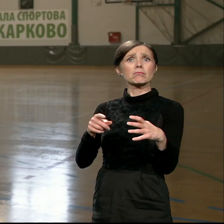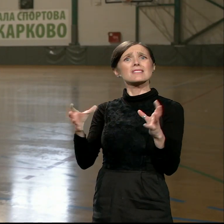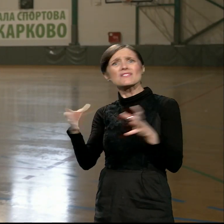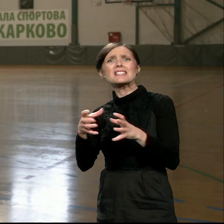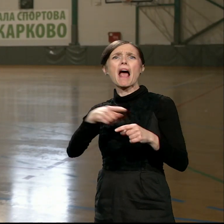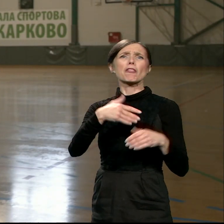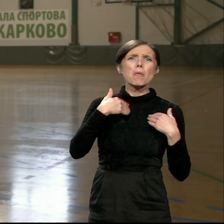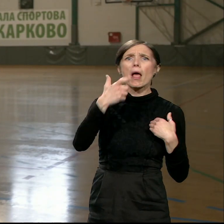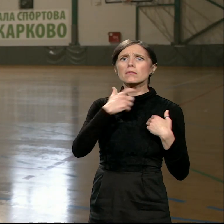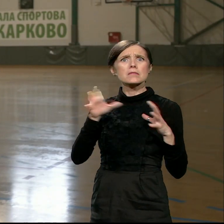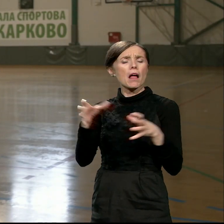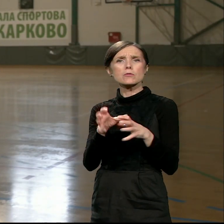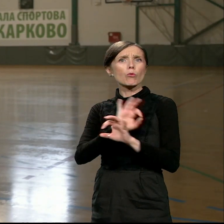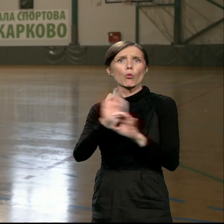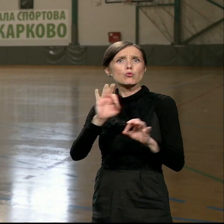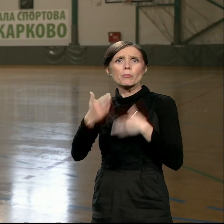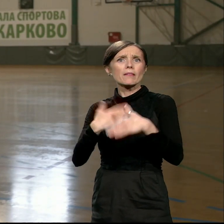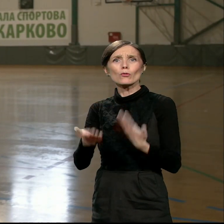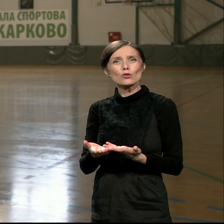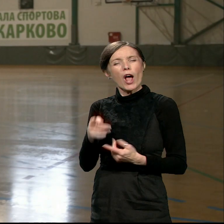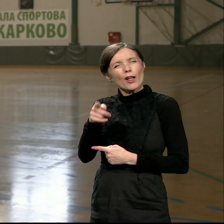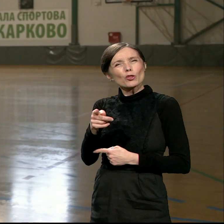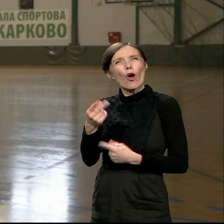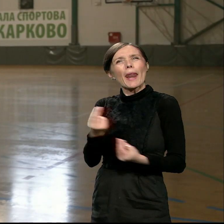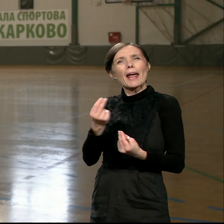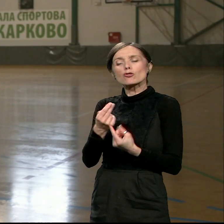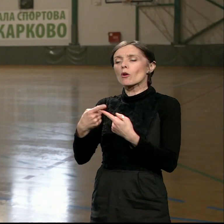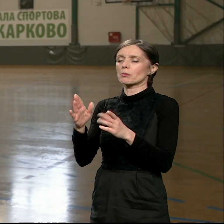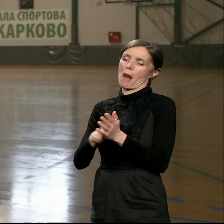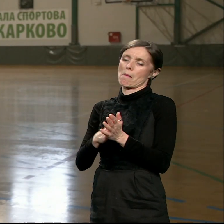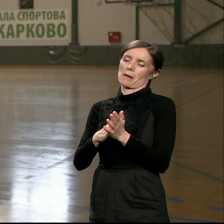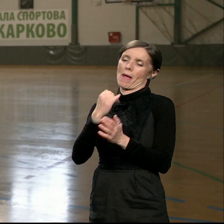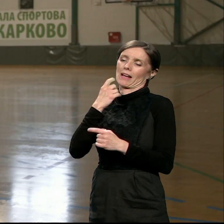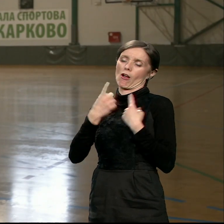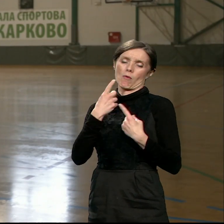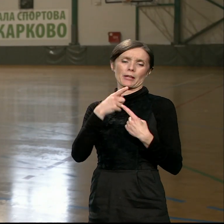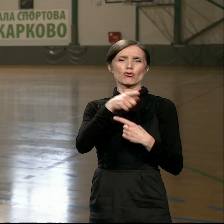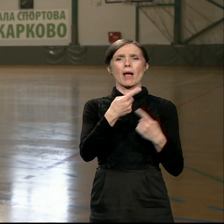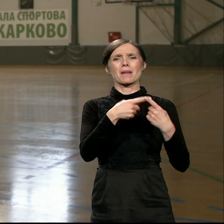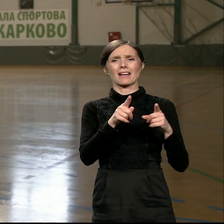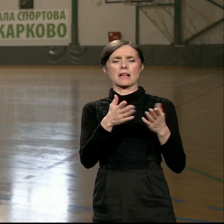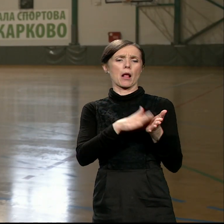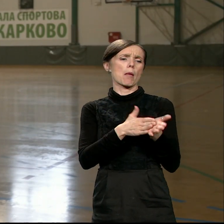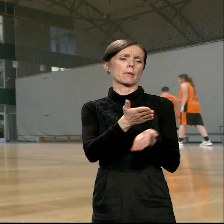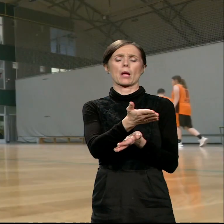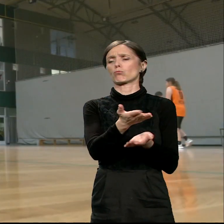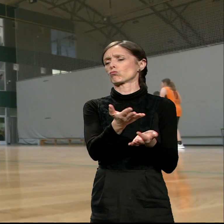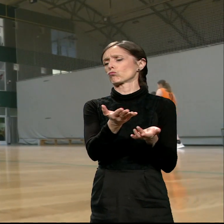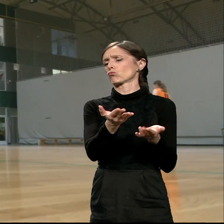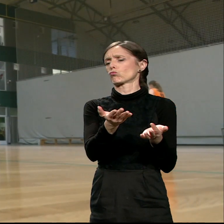funkcionišu. To je možda jedna specifičnost ako pričamo o nekim razlikama između neke